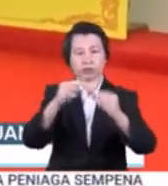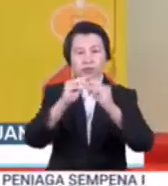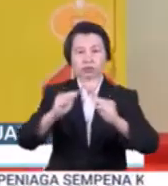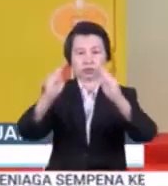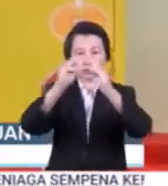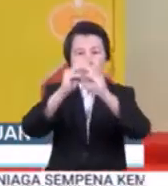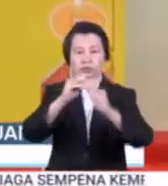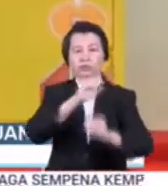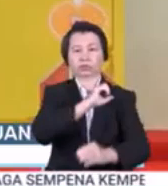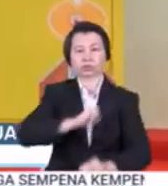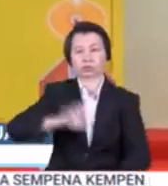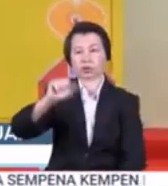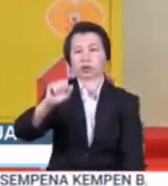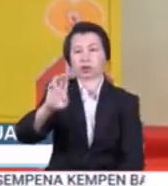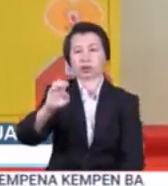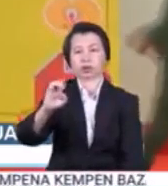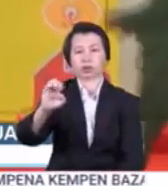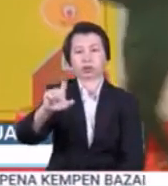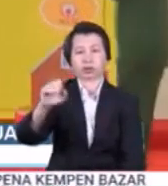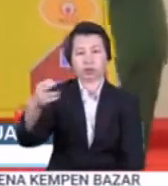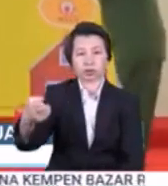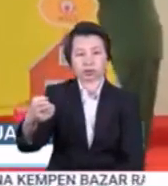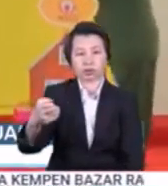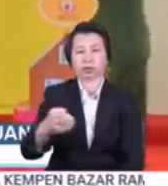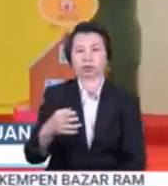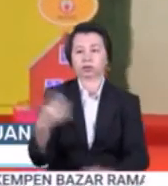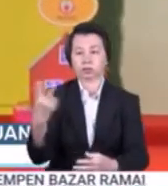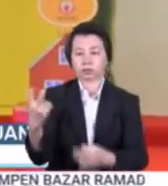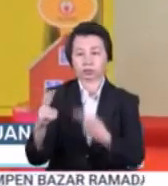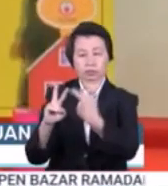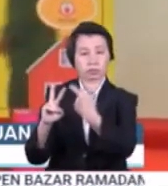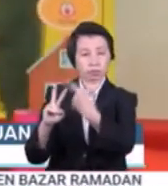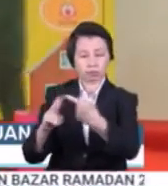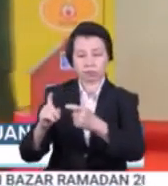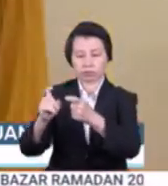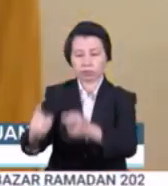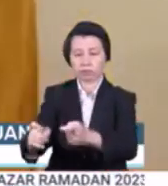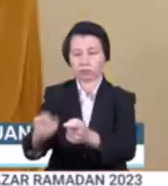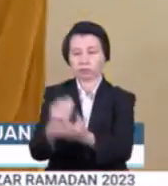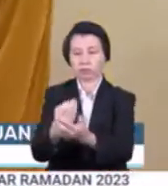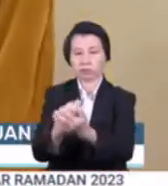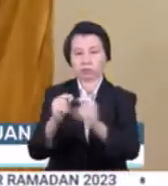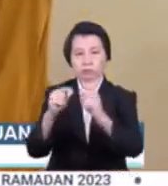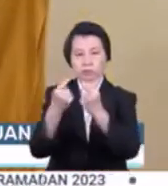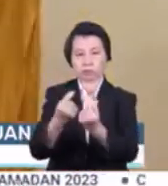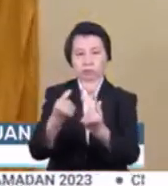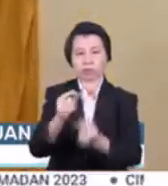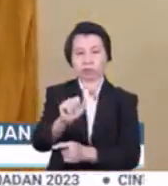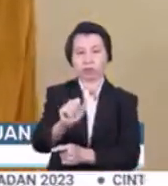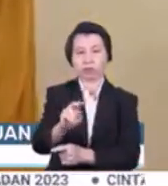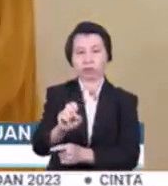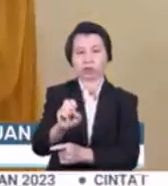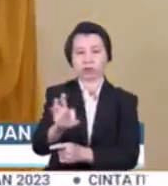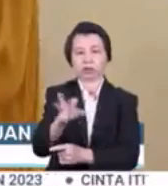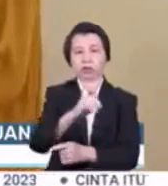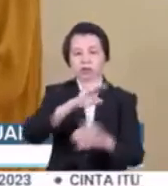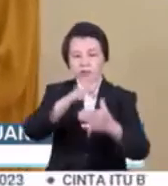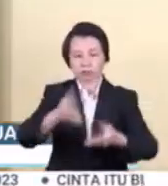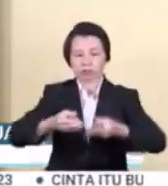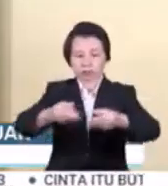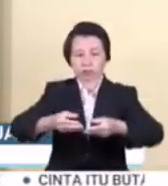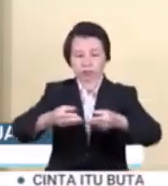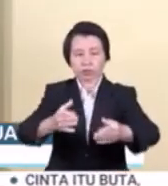al-sultan Abdullah di Kampung Sungai berdaun seri Paduka berdua turut mengurniakan sumbangan kepada golongan asnaf selain menyempurnakan